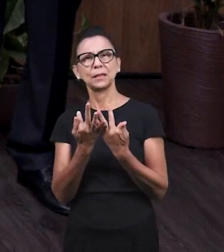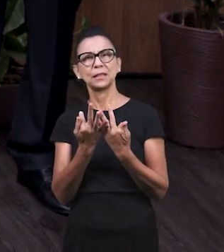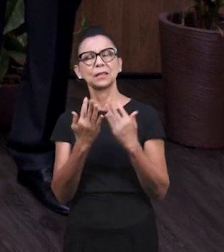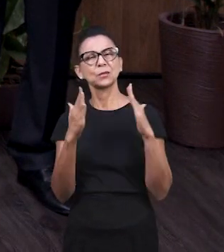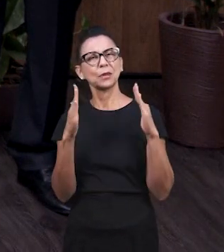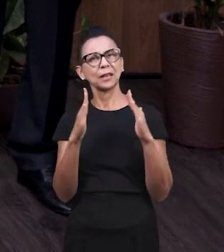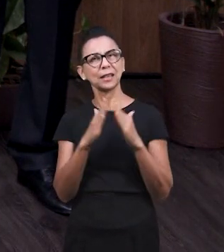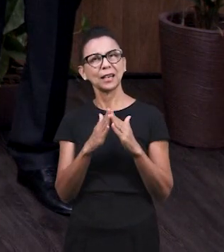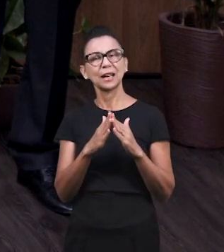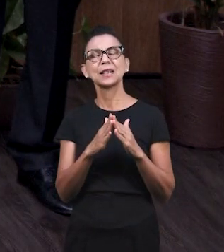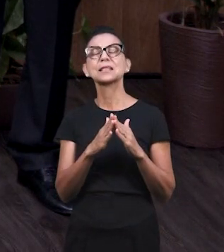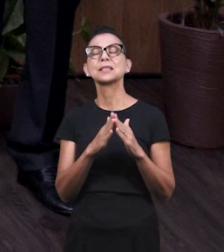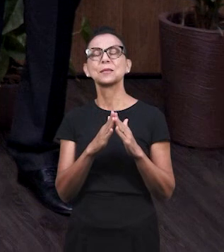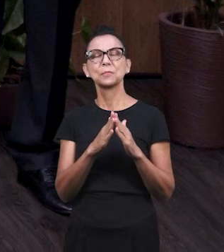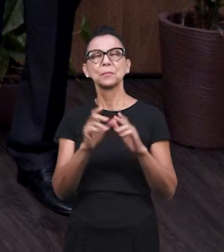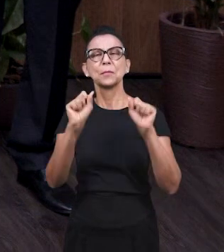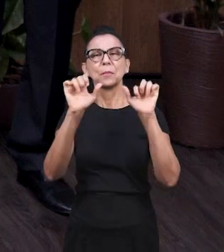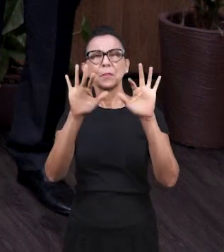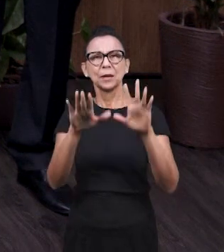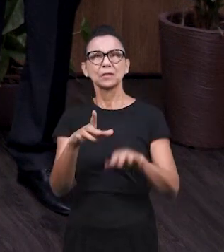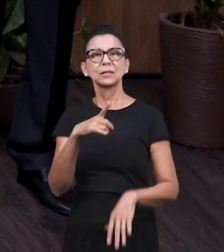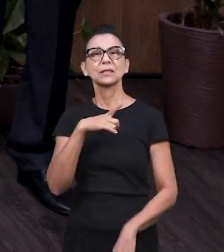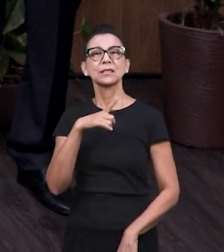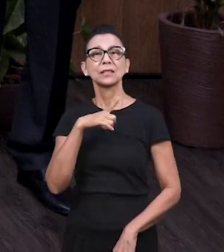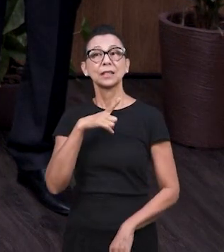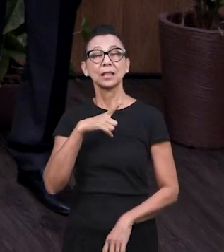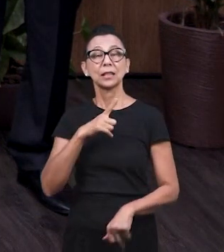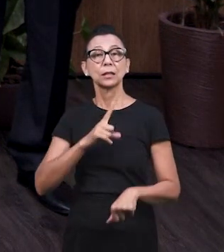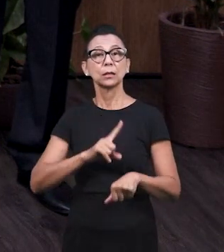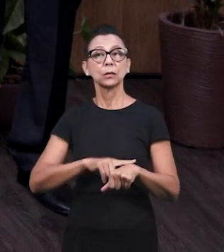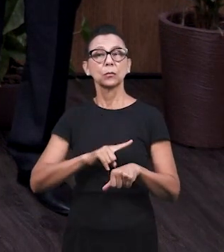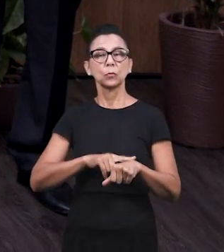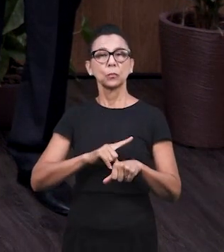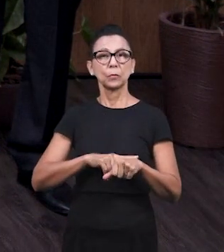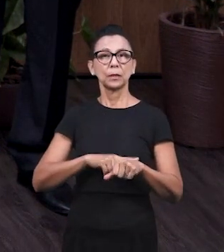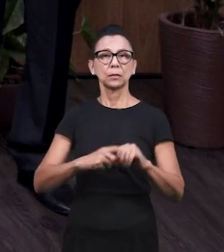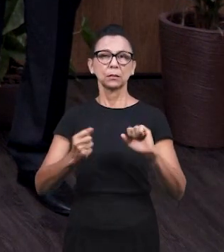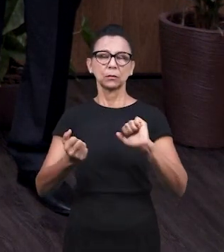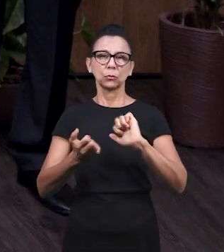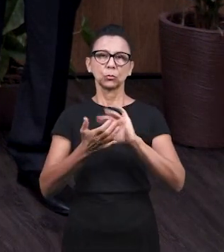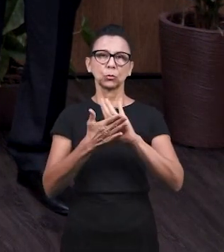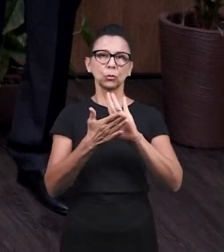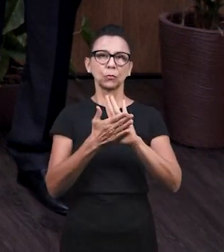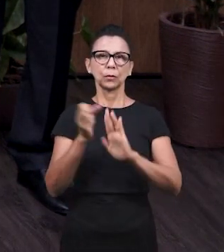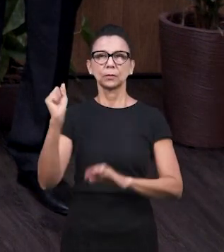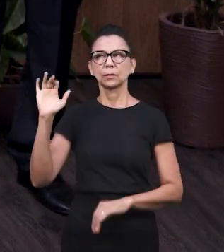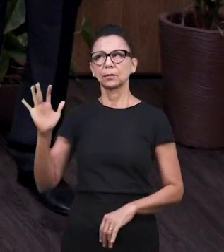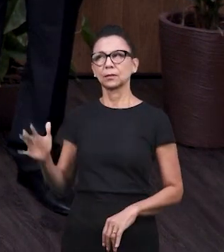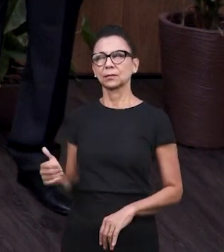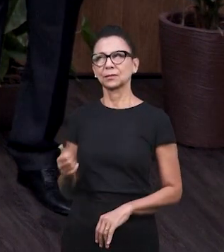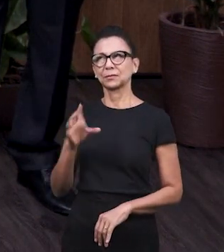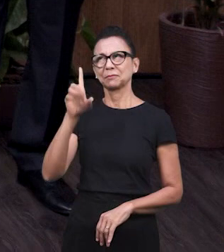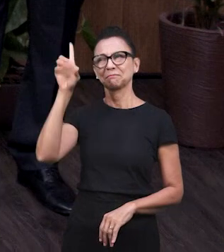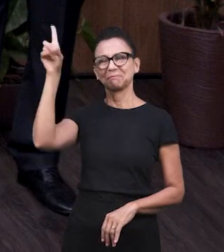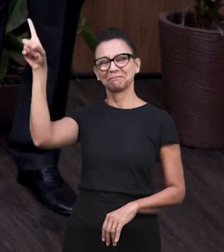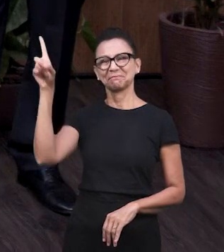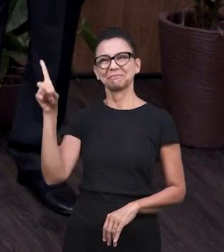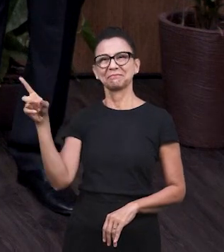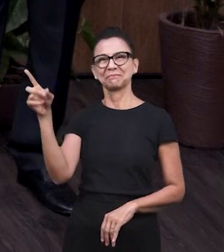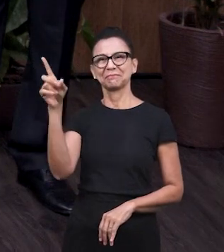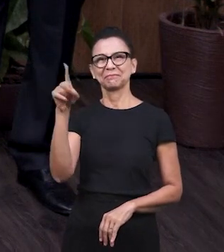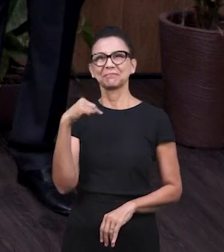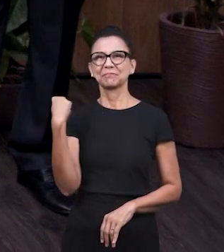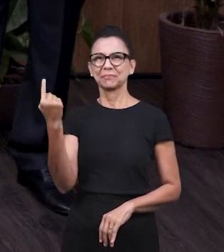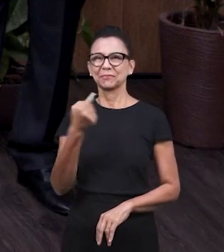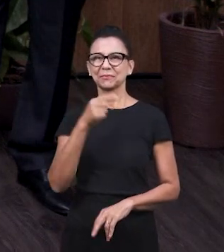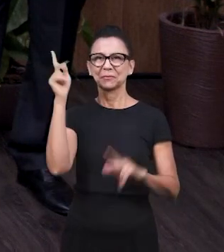bénis à travers de la glorification et de l'adoration à Dieu. À tous, la paix du Seigneur